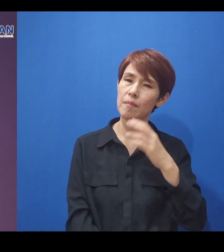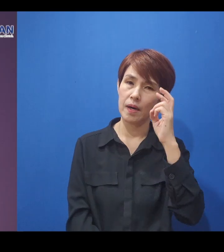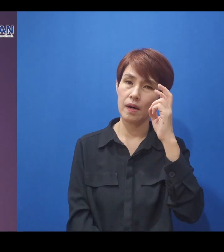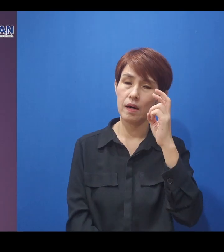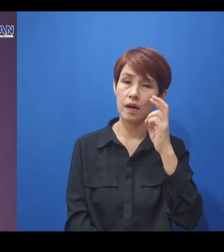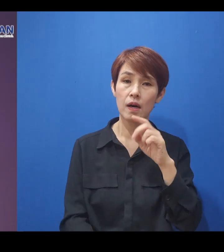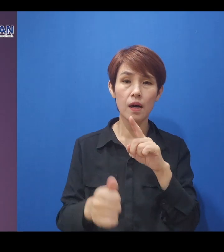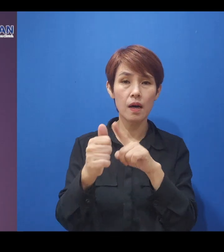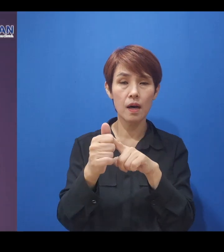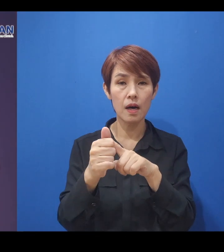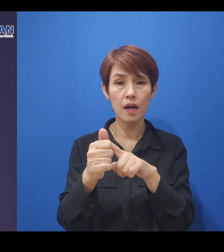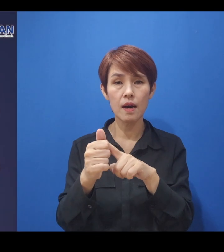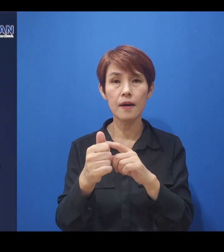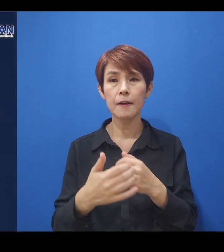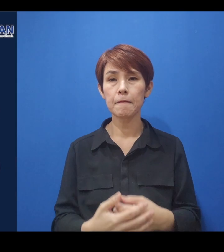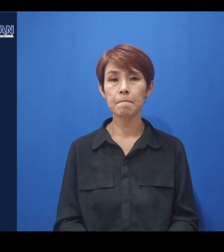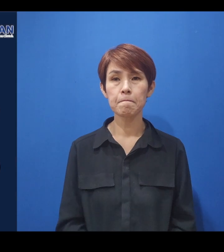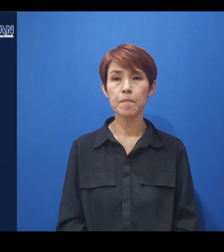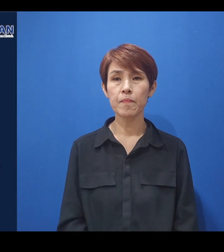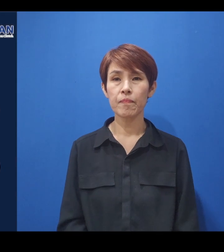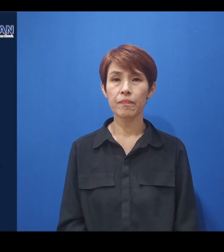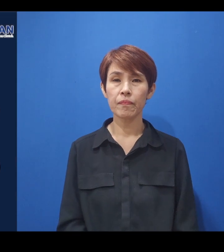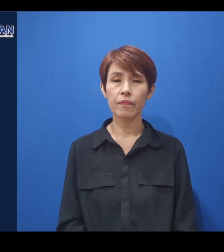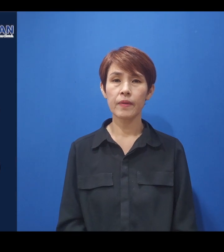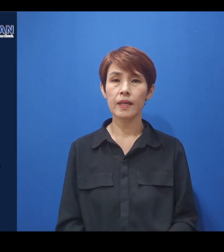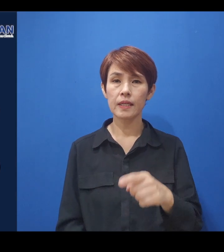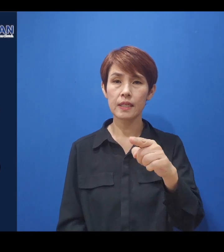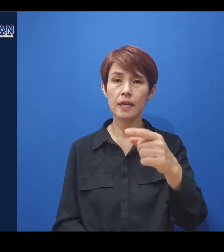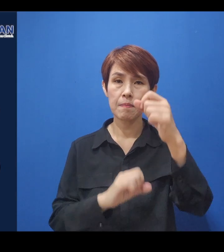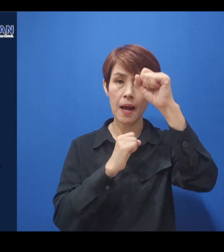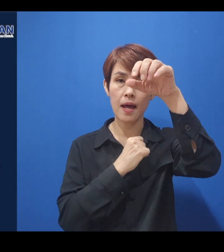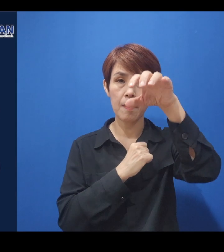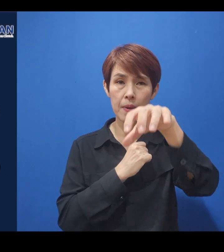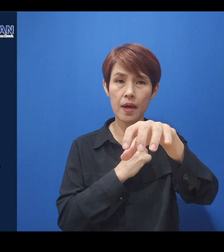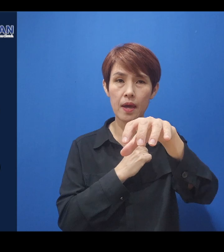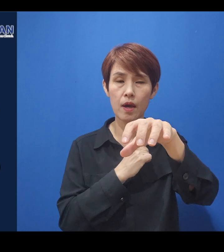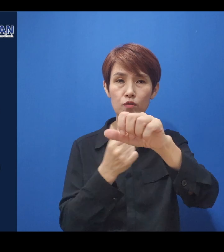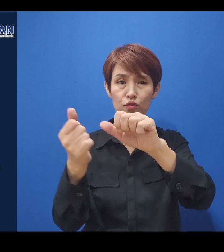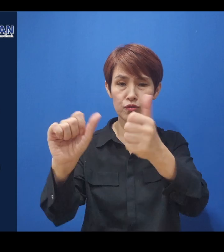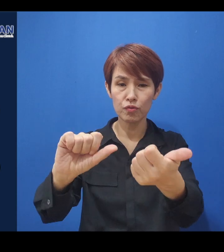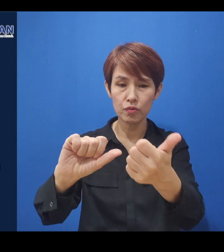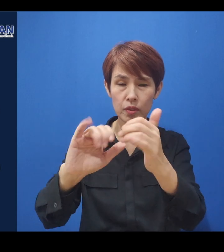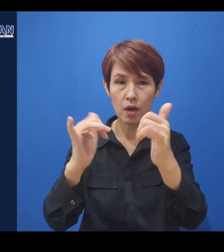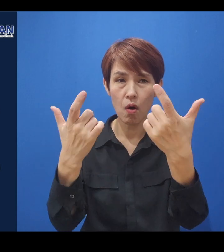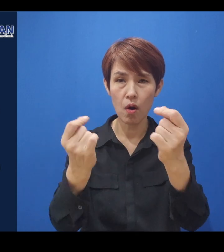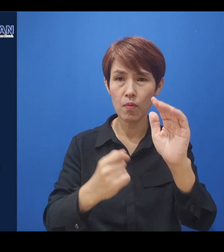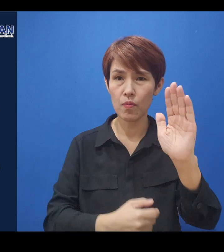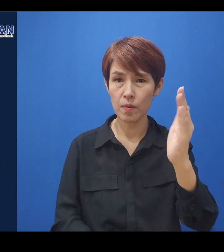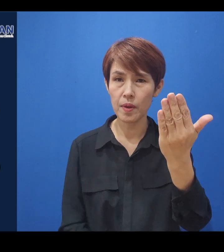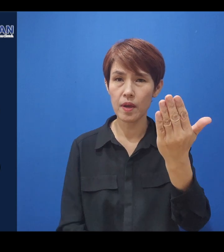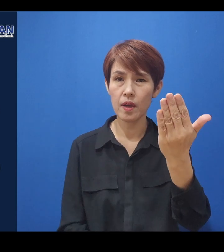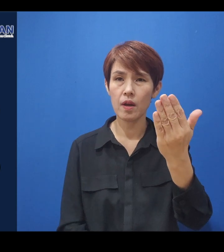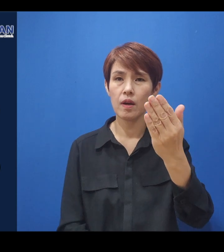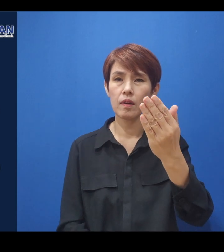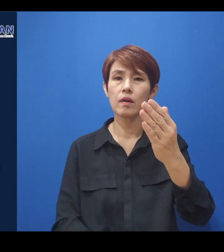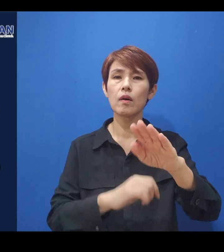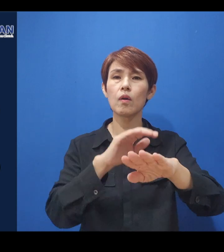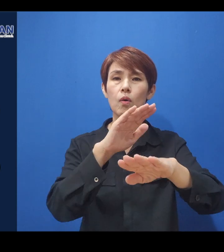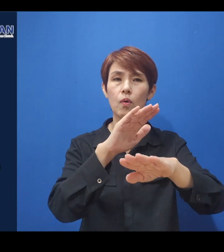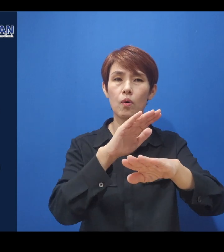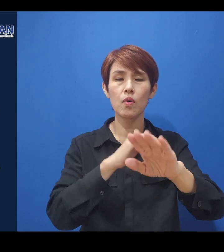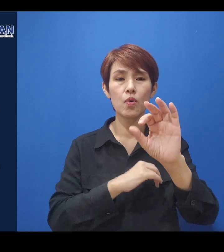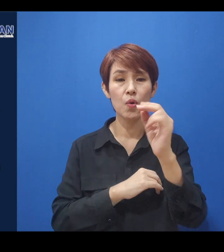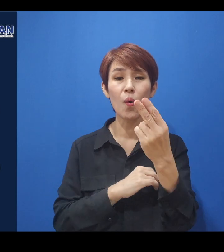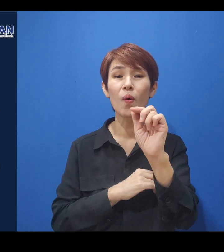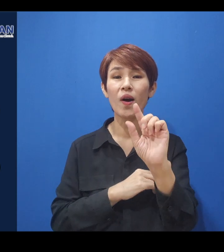벌어집니다. 말씀 보죠. 내가 볼 때 그의 발 앞에 엎드려져 죽은 자 같이 되매 이